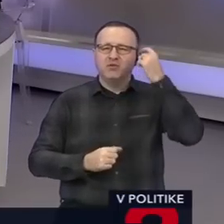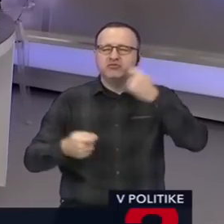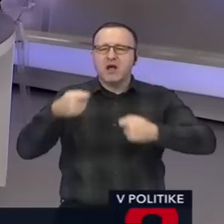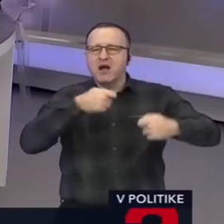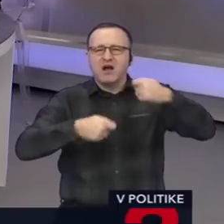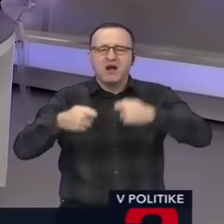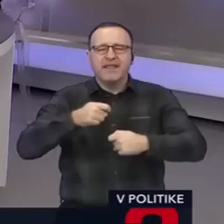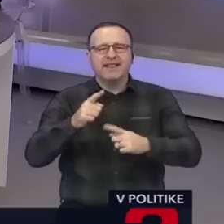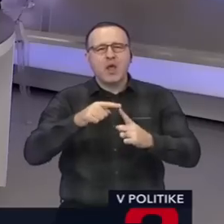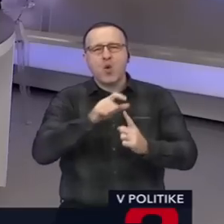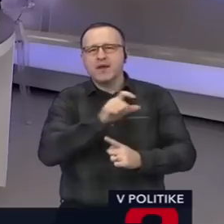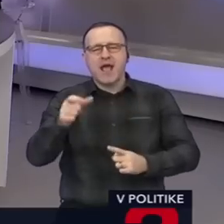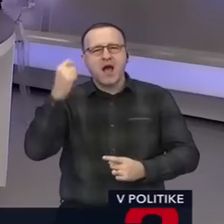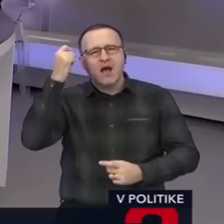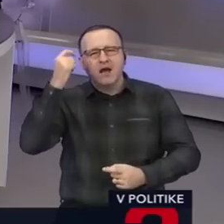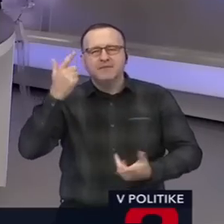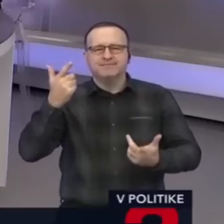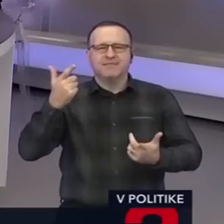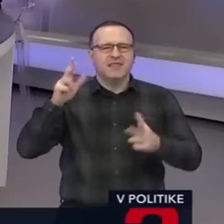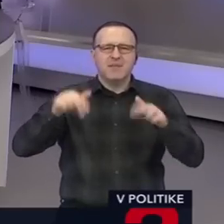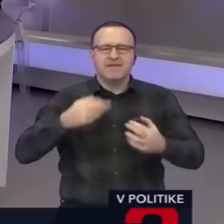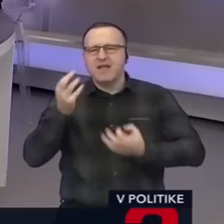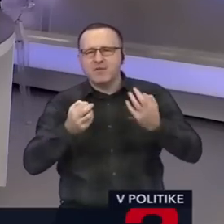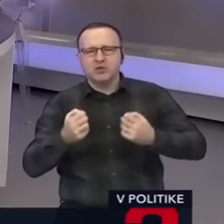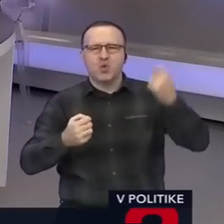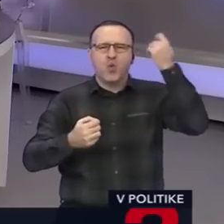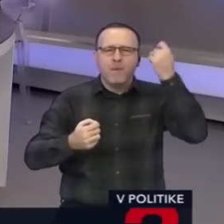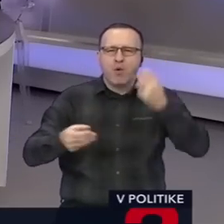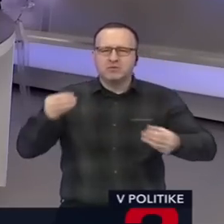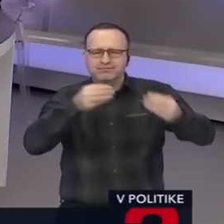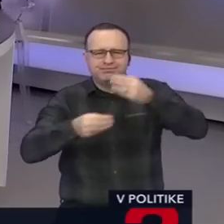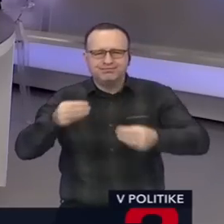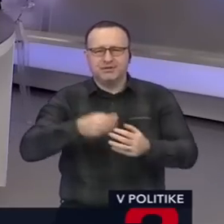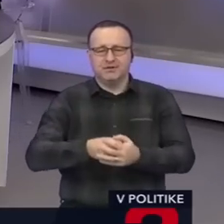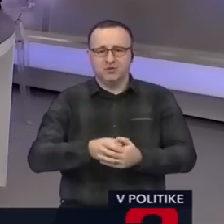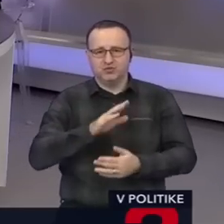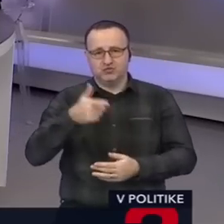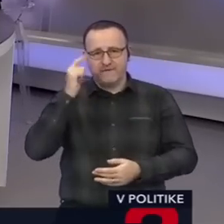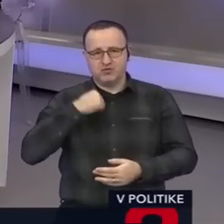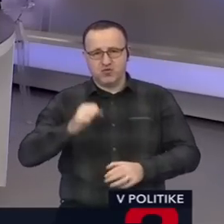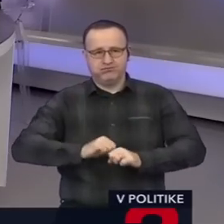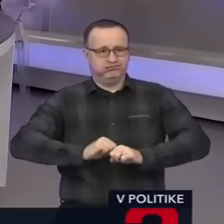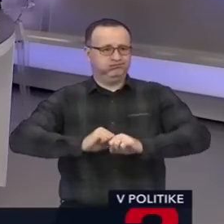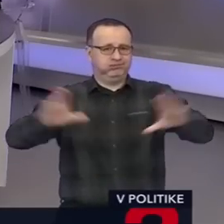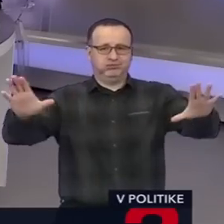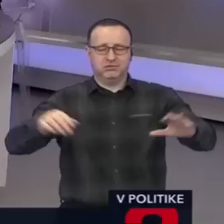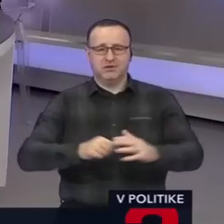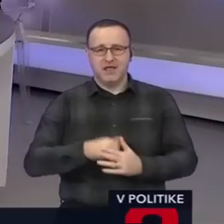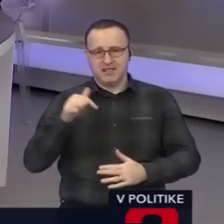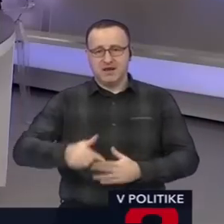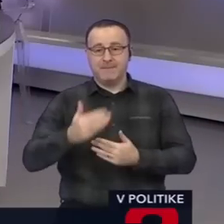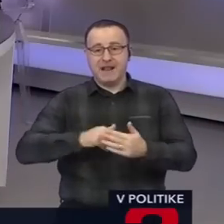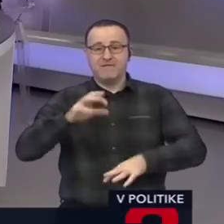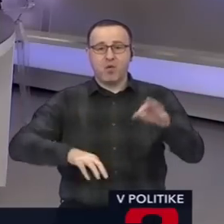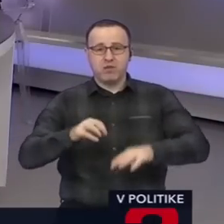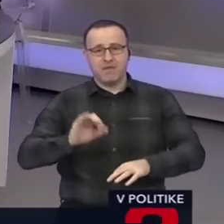Slovensku majú naozaj živnú pôdu a teraz pred voľbami vidíme, že začnú pribúdať dokonca viac ako v